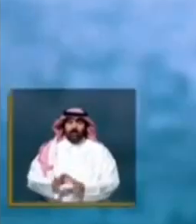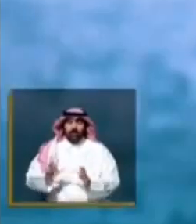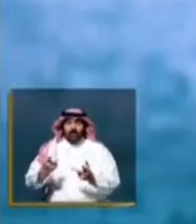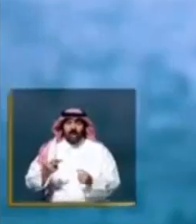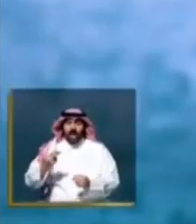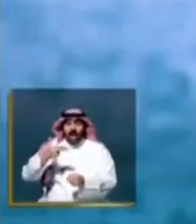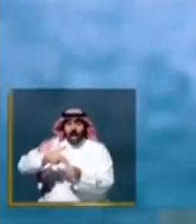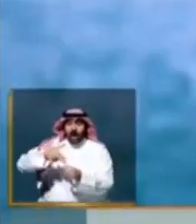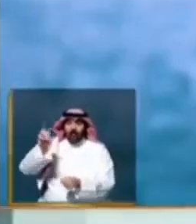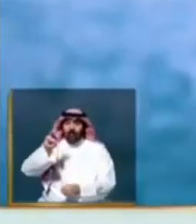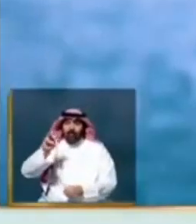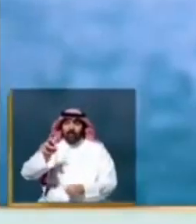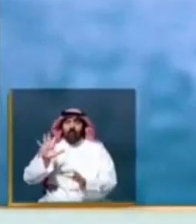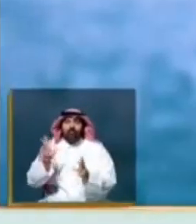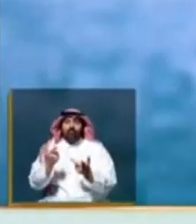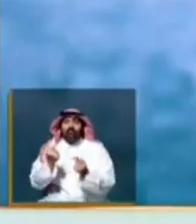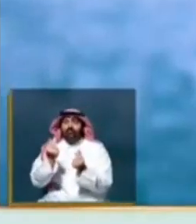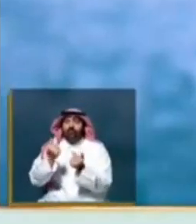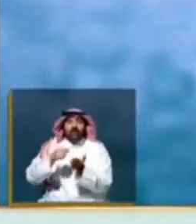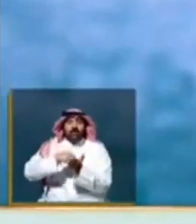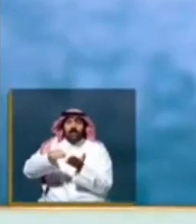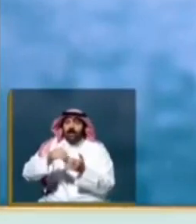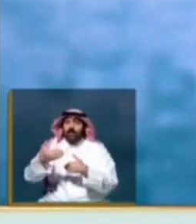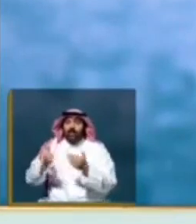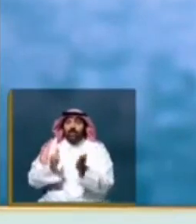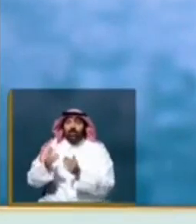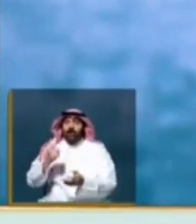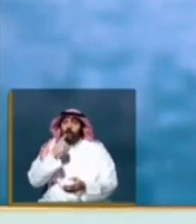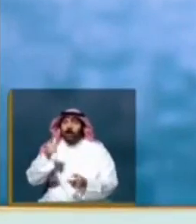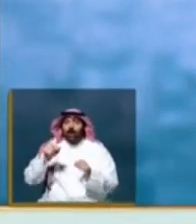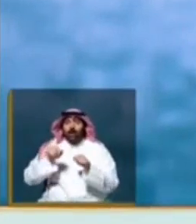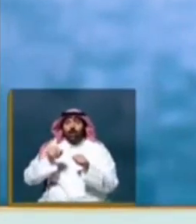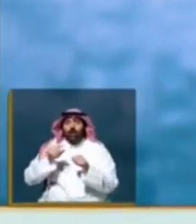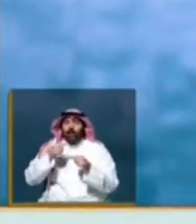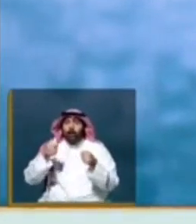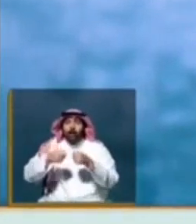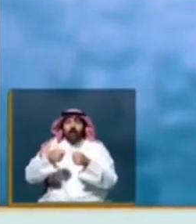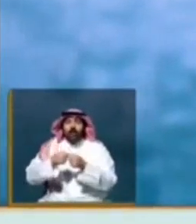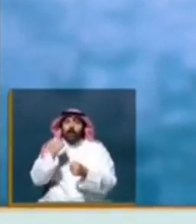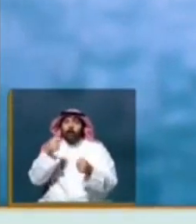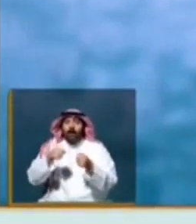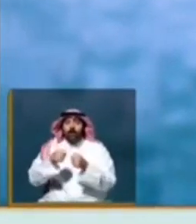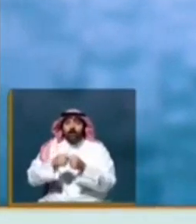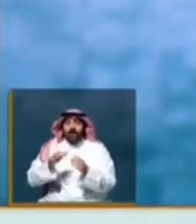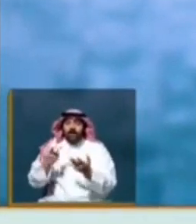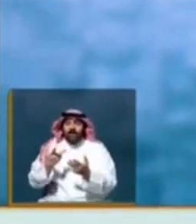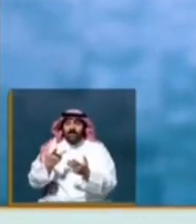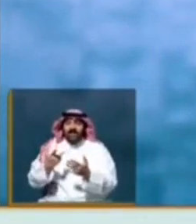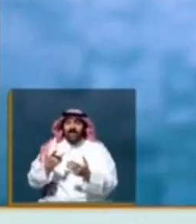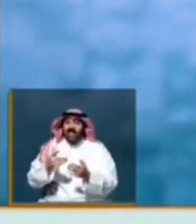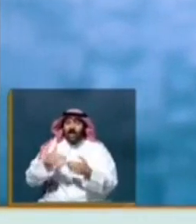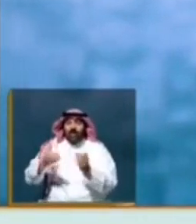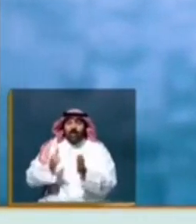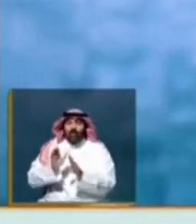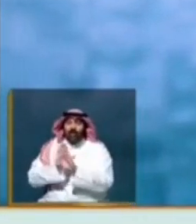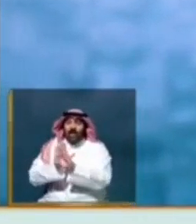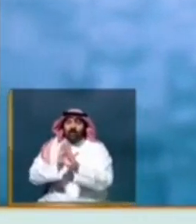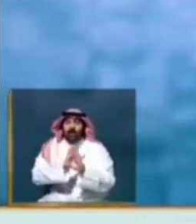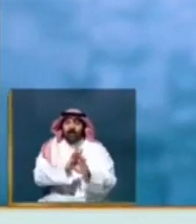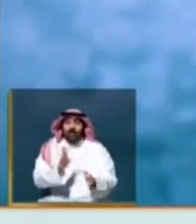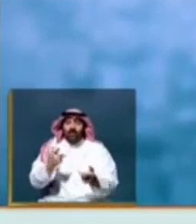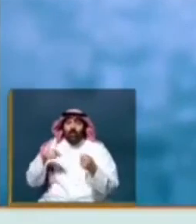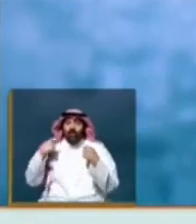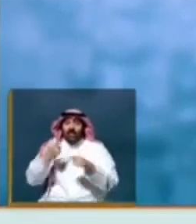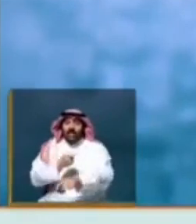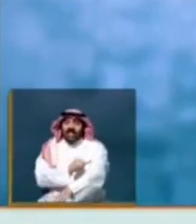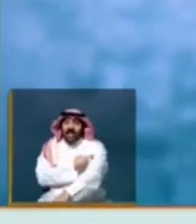ساهمت أرامكو السعودية بمبلغ إجمالي قدره مليوني دولار أمريكي لصندوق الوقف الصحي التابع لوزارة الصحة السعودية لدعم جهودها في